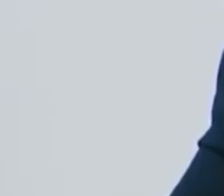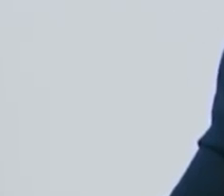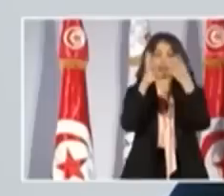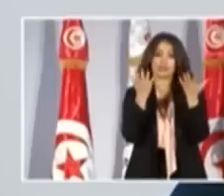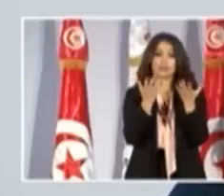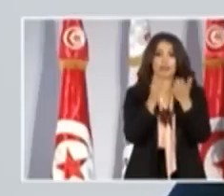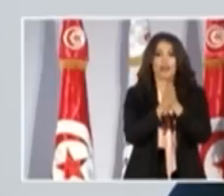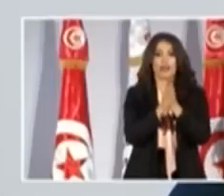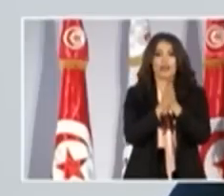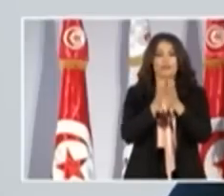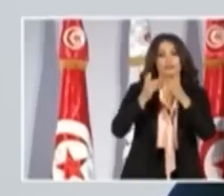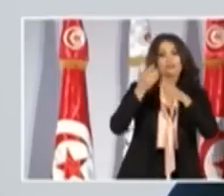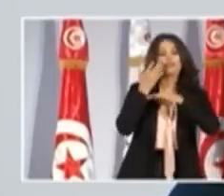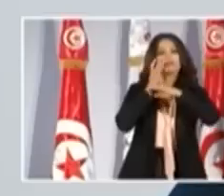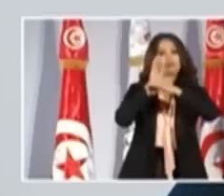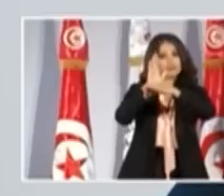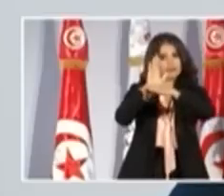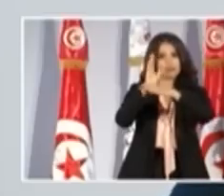اعطاكم